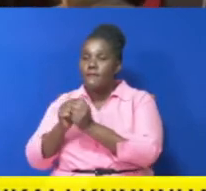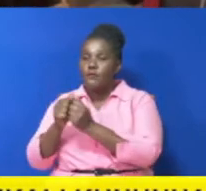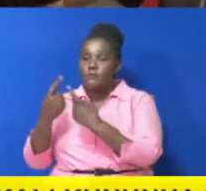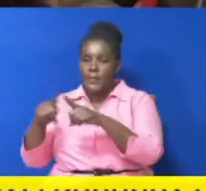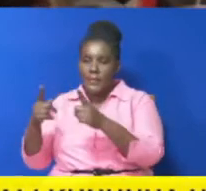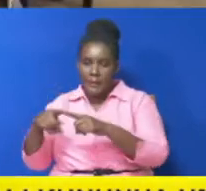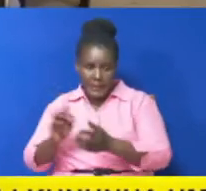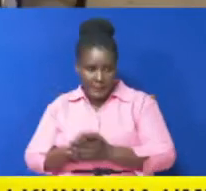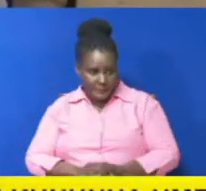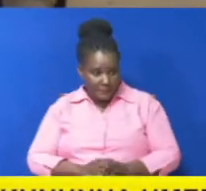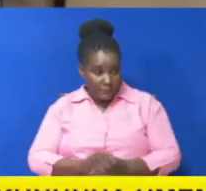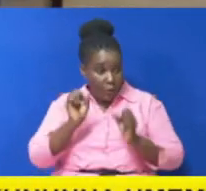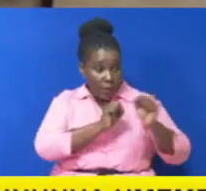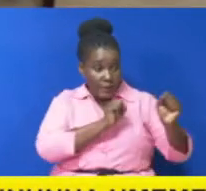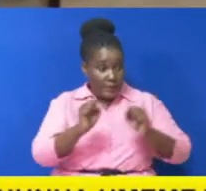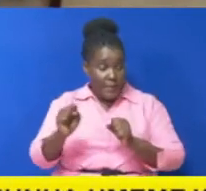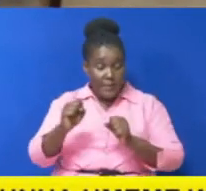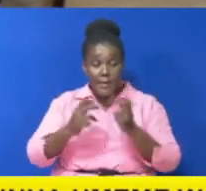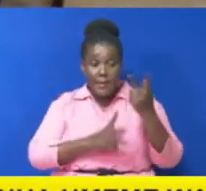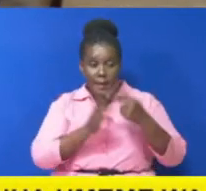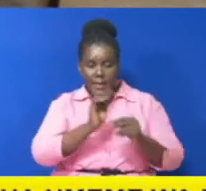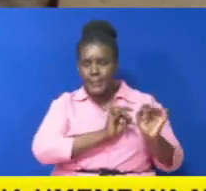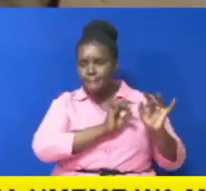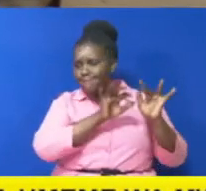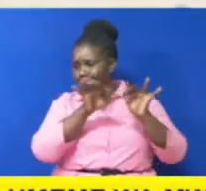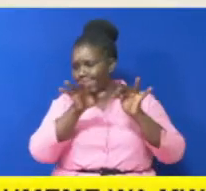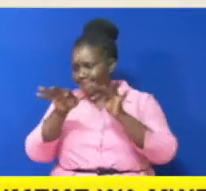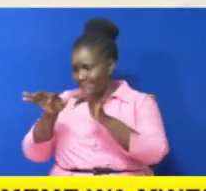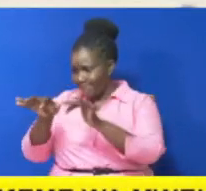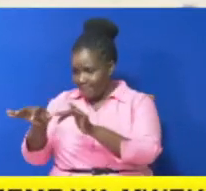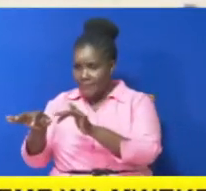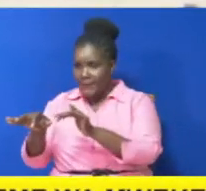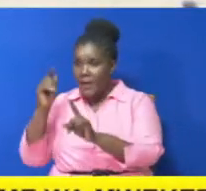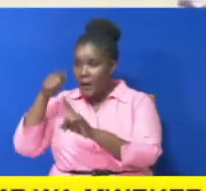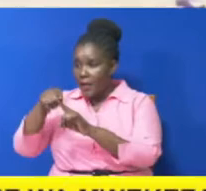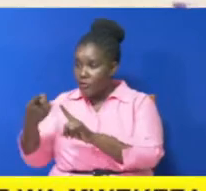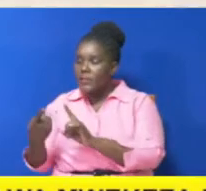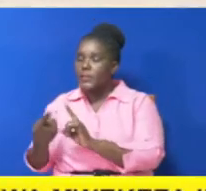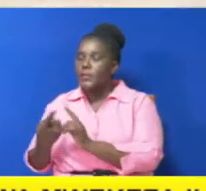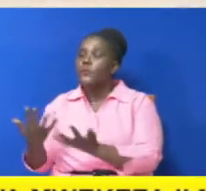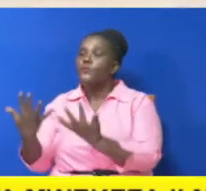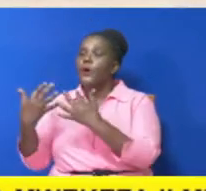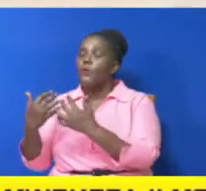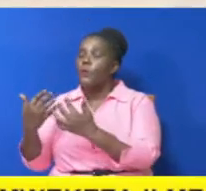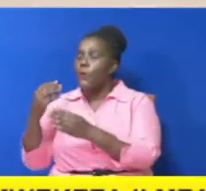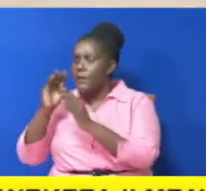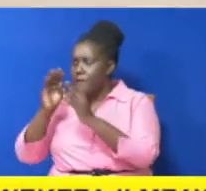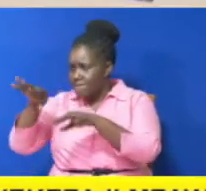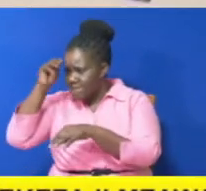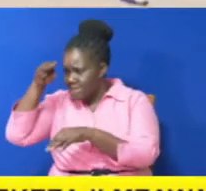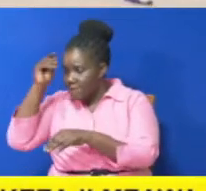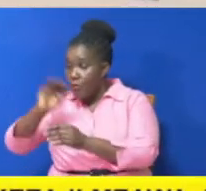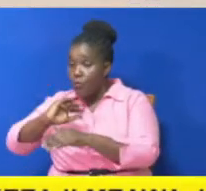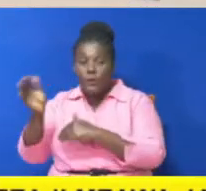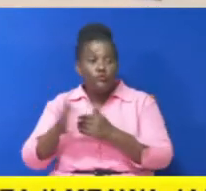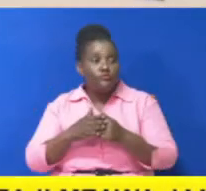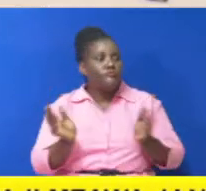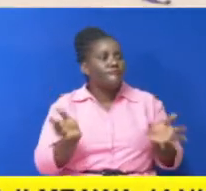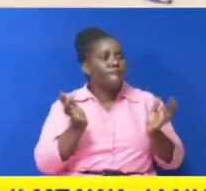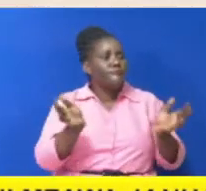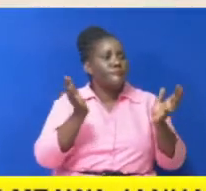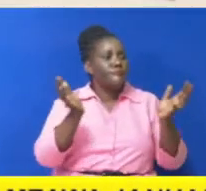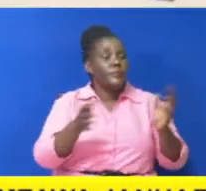hiki kinaongeza hamasa kwa sababu hawa ndio wenye kuandaa watu huko kwa maana ya kuhamasisha kwa kujua majukumu yao.